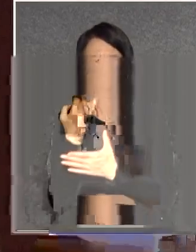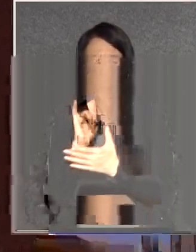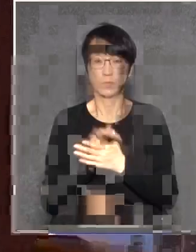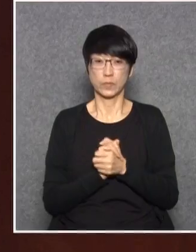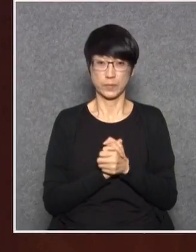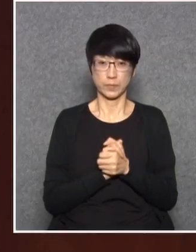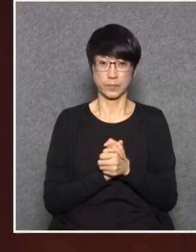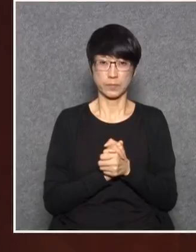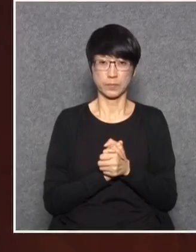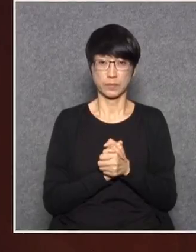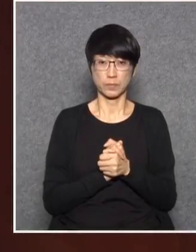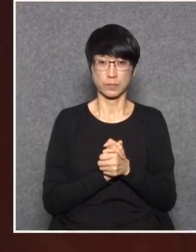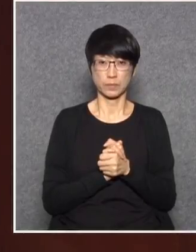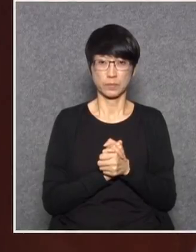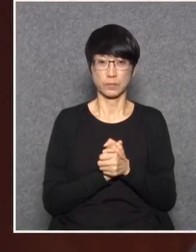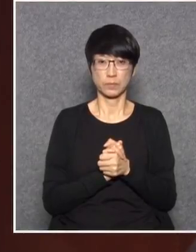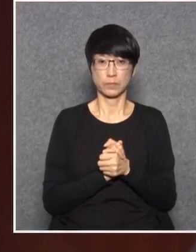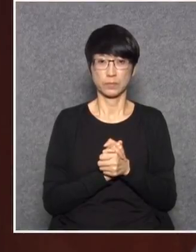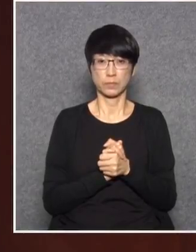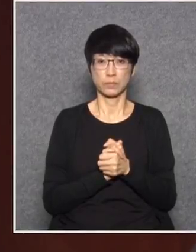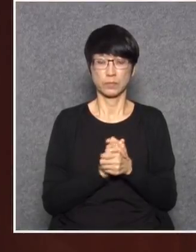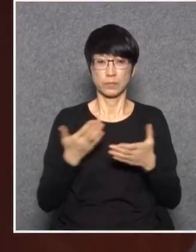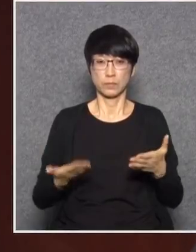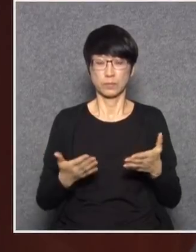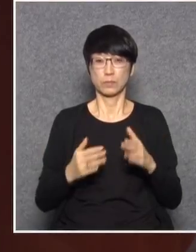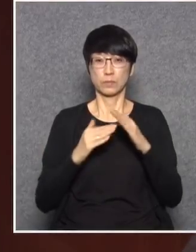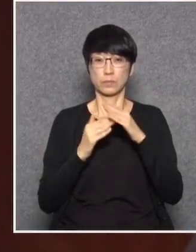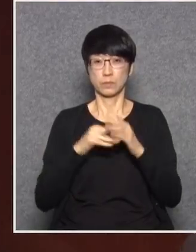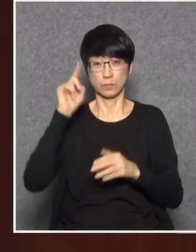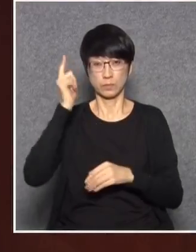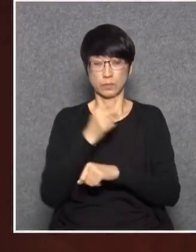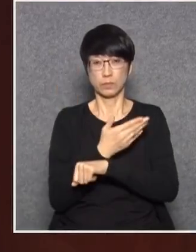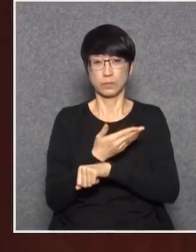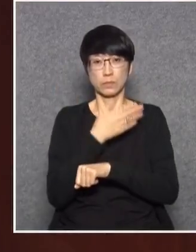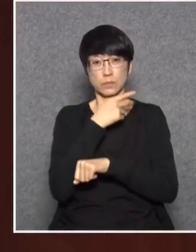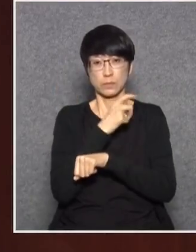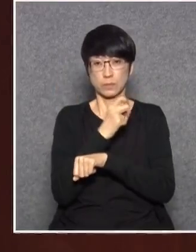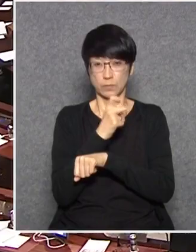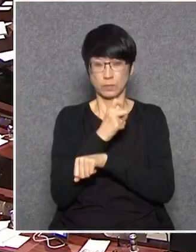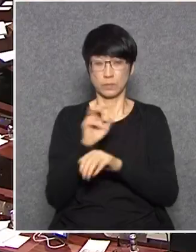會議現在暫停，明天上午9時正恢復。